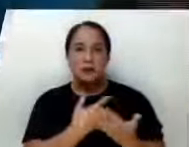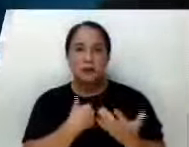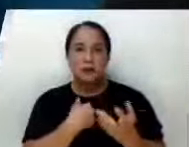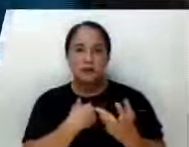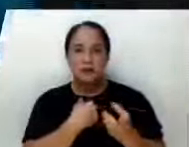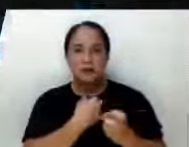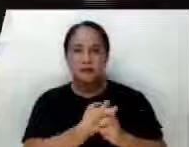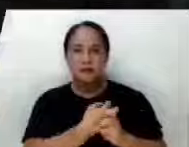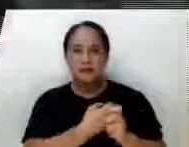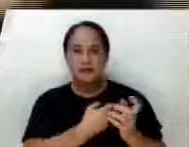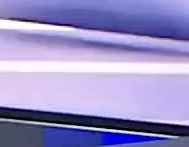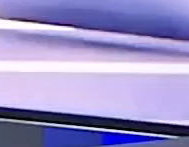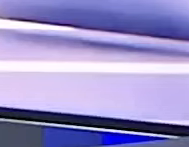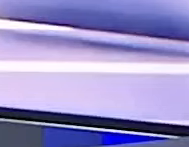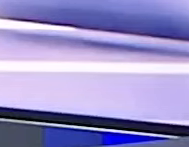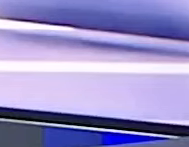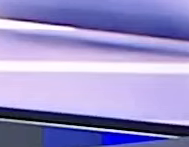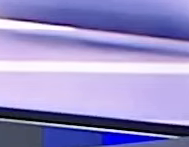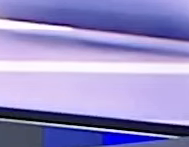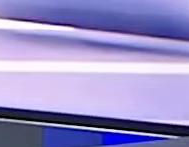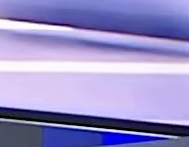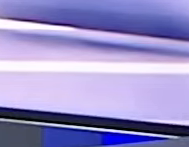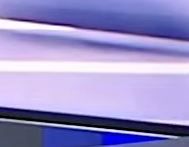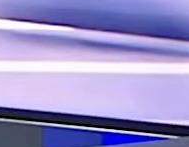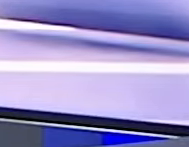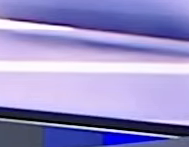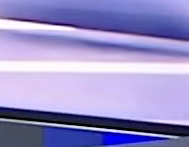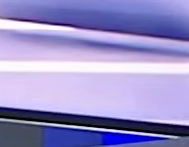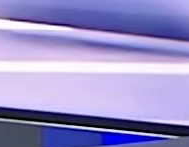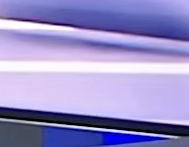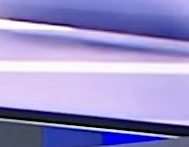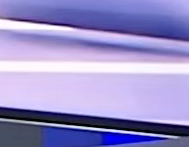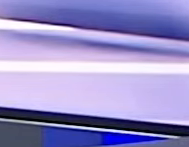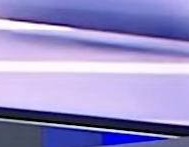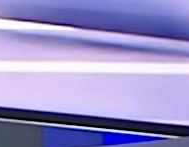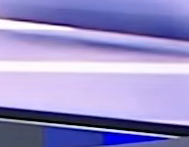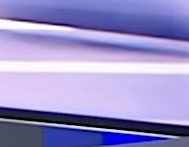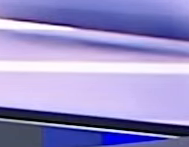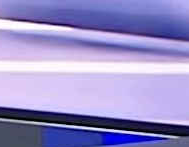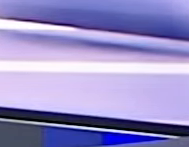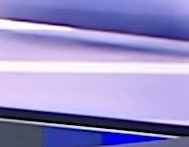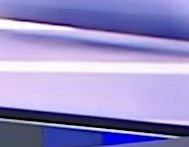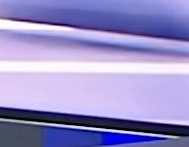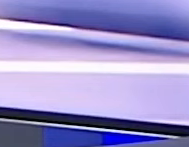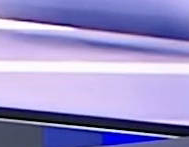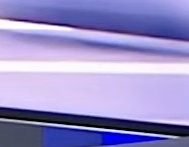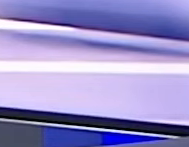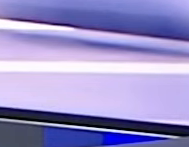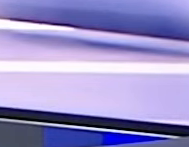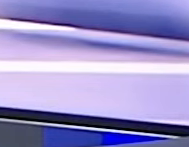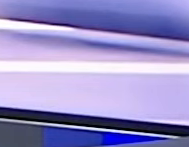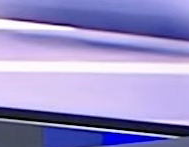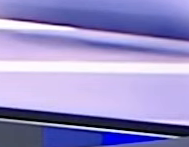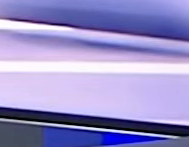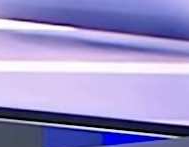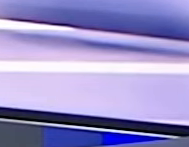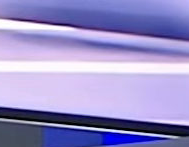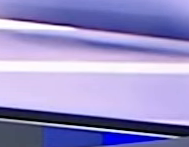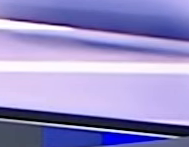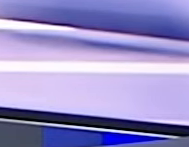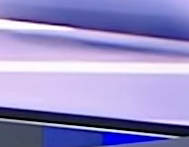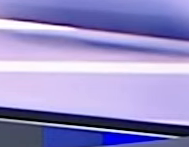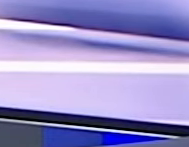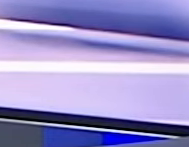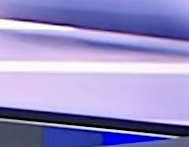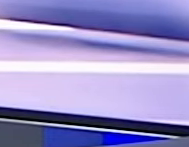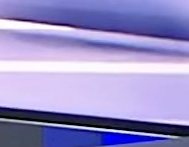na Misis. Mga kapuso, maging updated sa showbiz happenings anumang oras, mag-subscribe sa GMA Integrated News sa YouTube. At